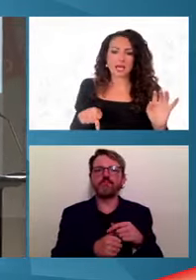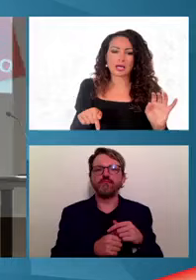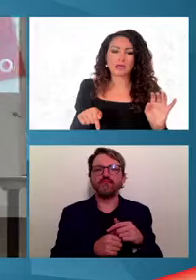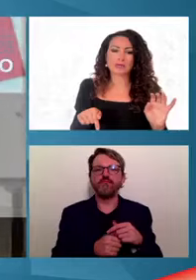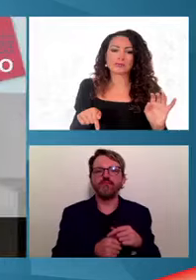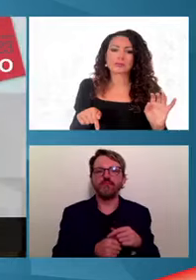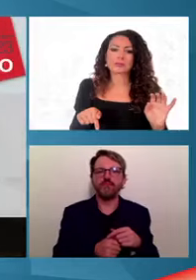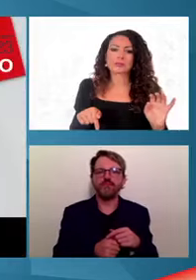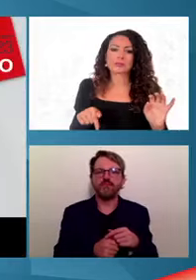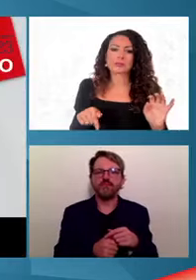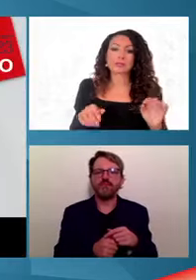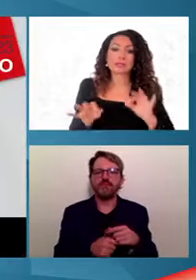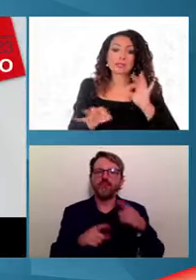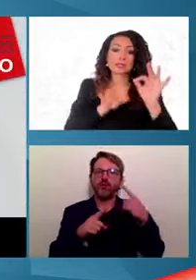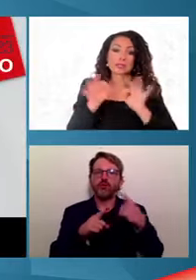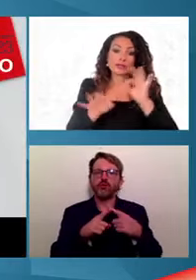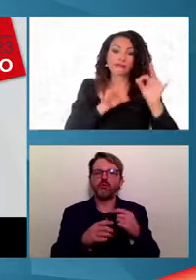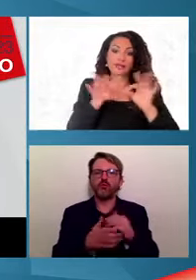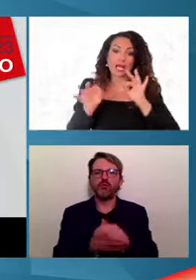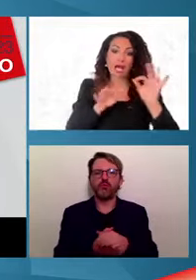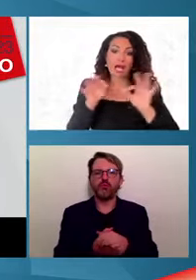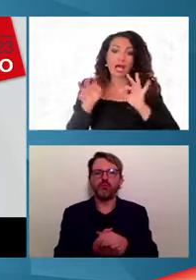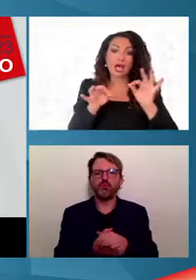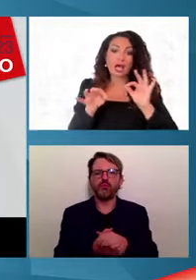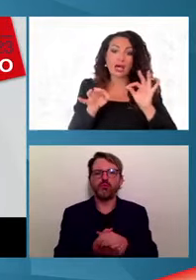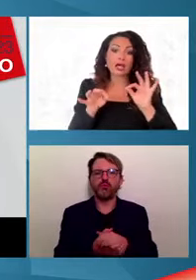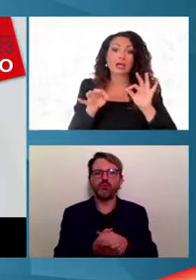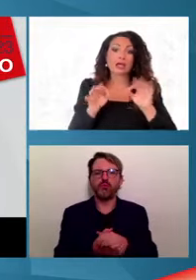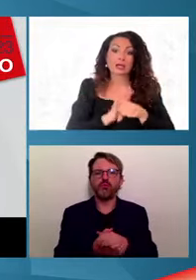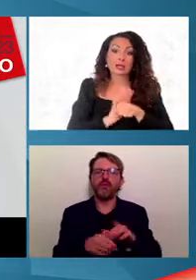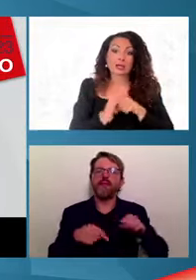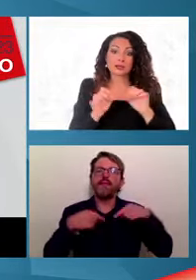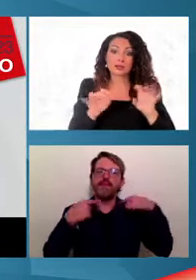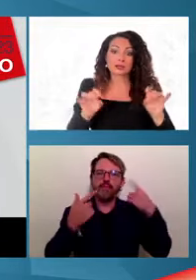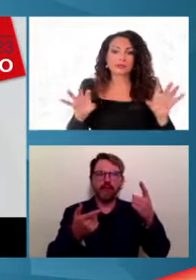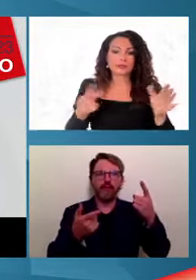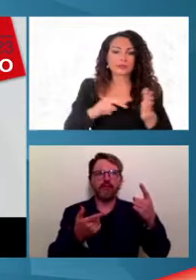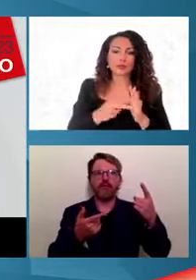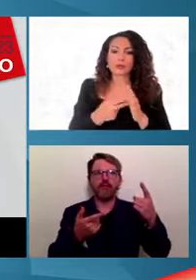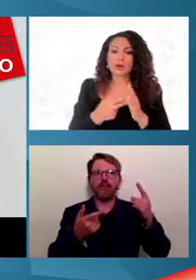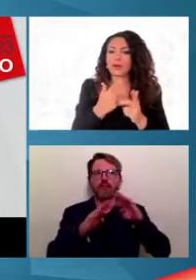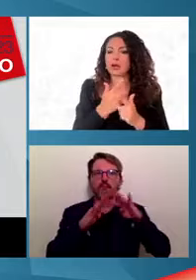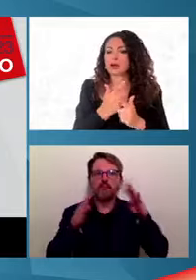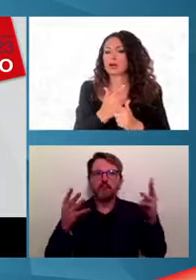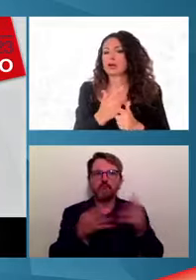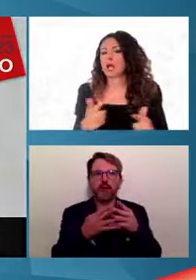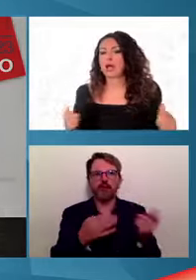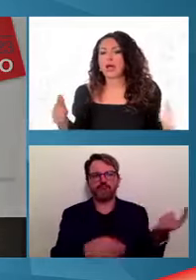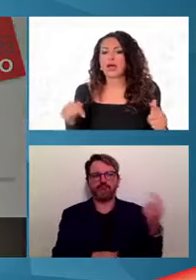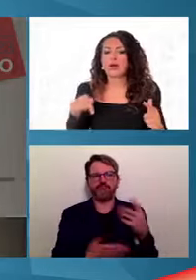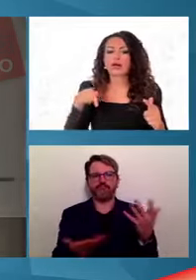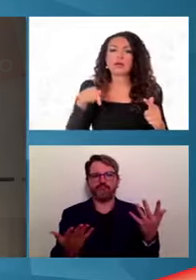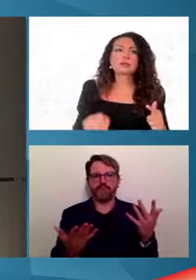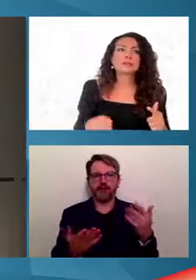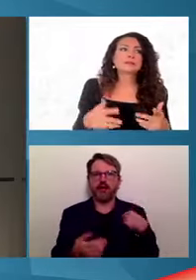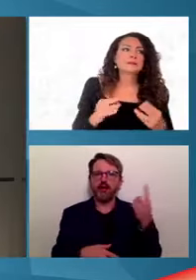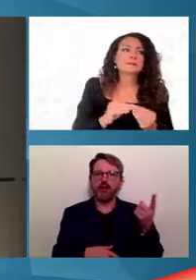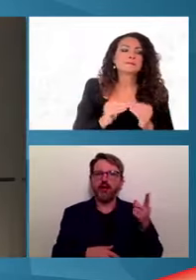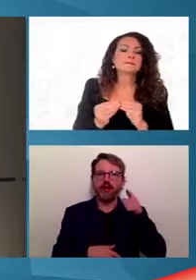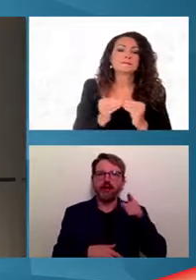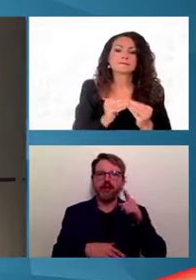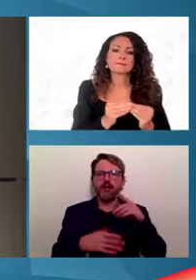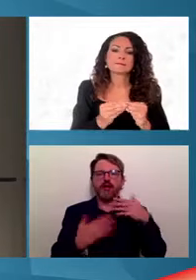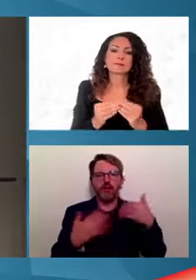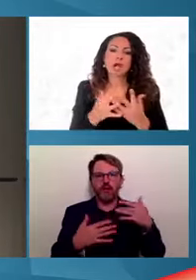grosso problema che purtroppo nessuno voleva avere, siamo riusciti comunque, tra virgolette, a trasformarlo un po' in un'opportunità. Siamo riusciti a digitalizzare la